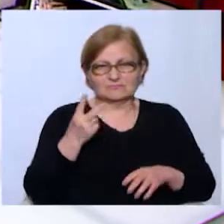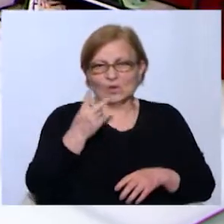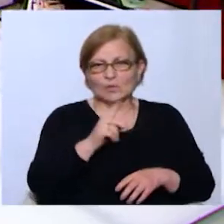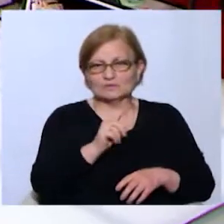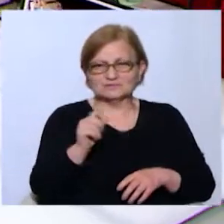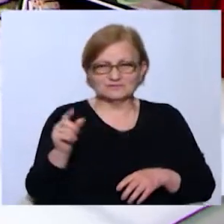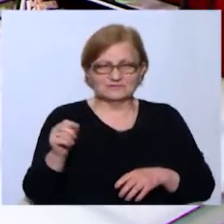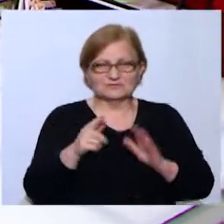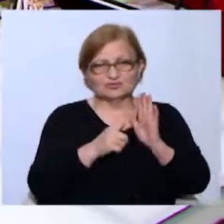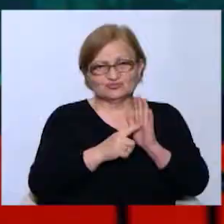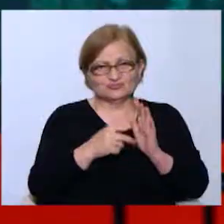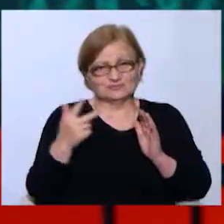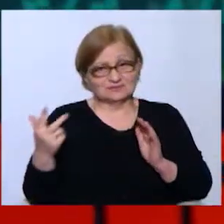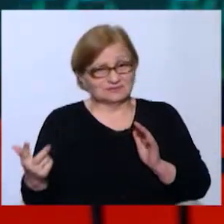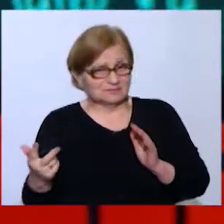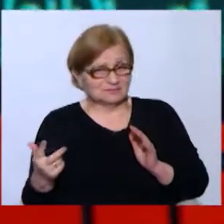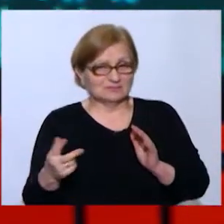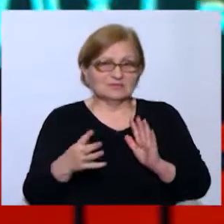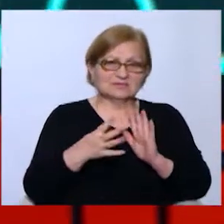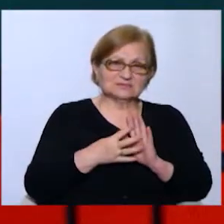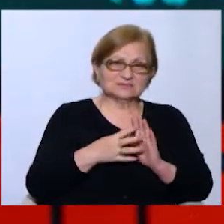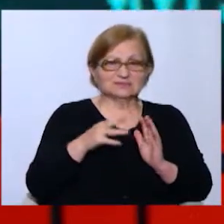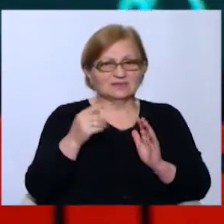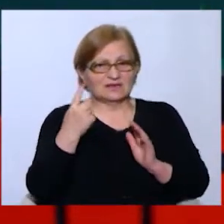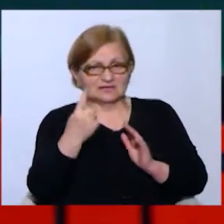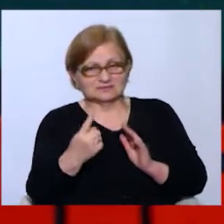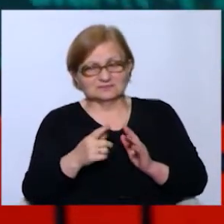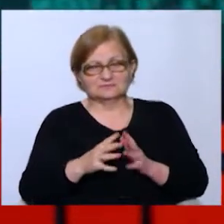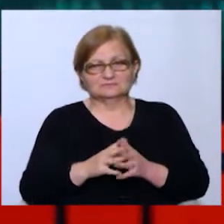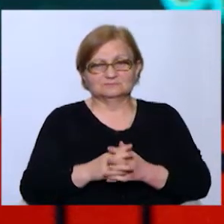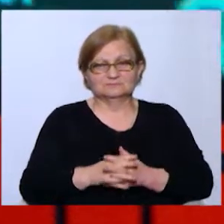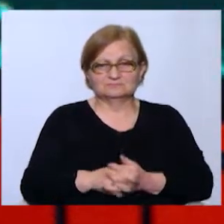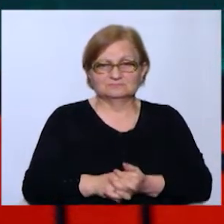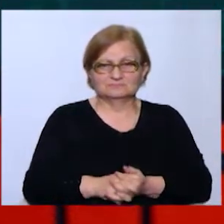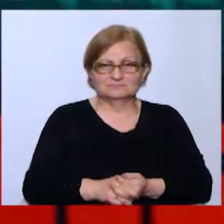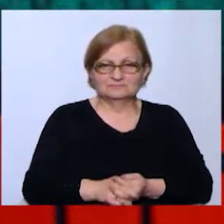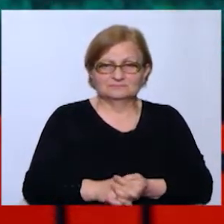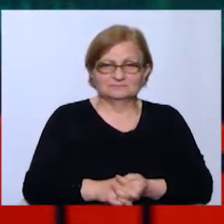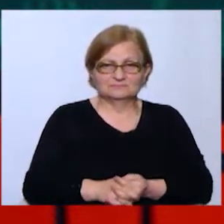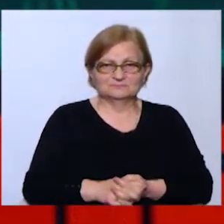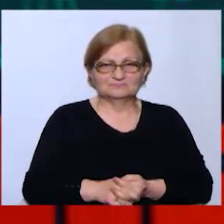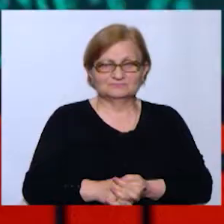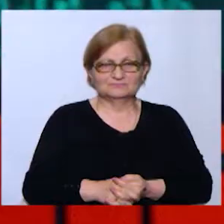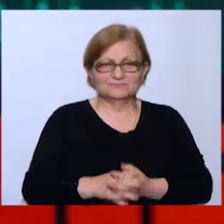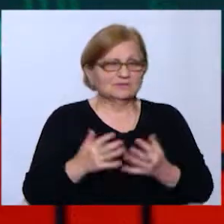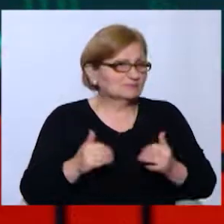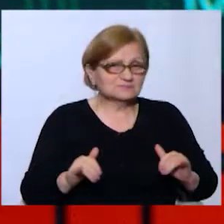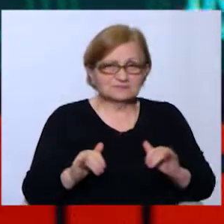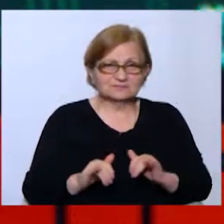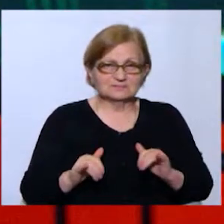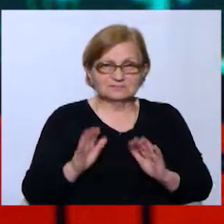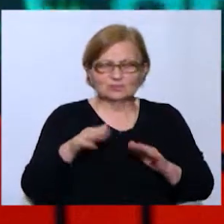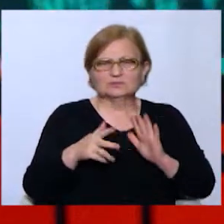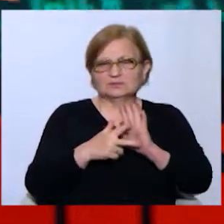მეგობრების. 7 და 3. 9 და 1. კარგი, ახლა სად წავიდეთ? მოდი